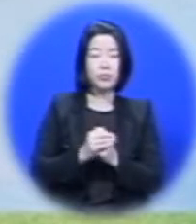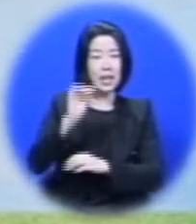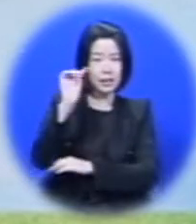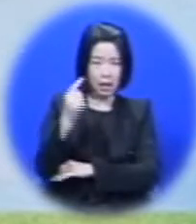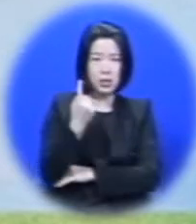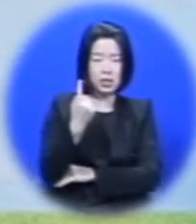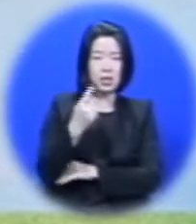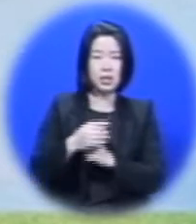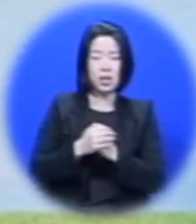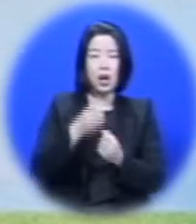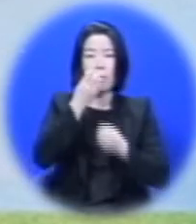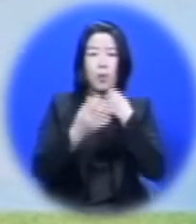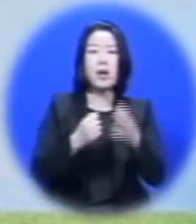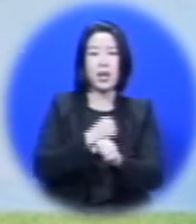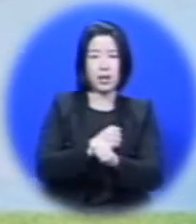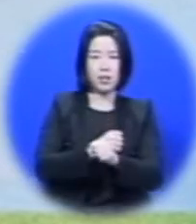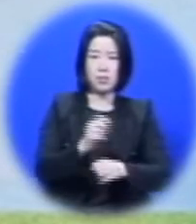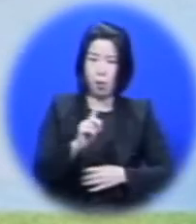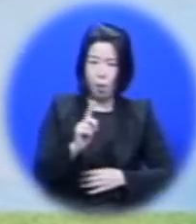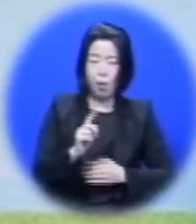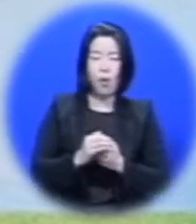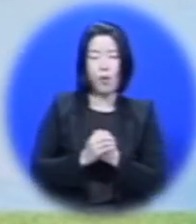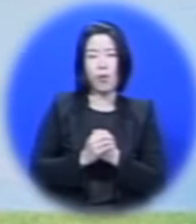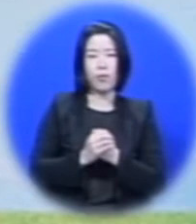다윗이 고백해요.